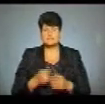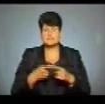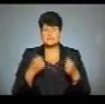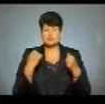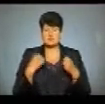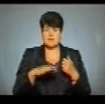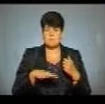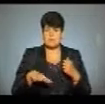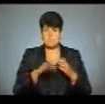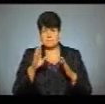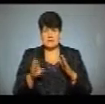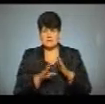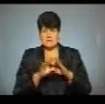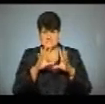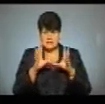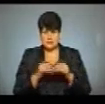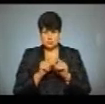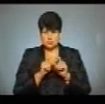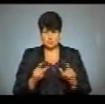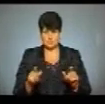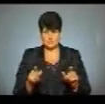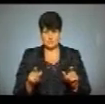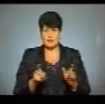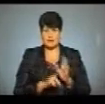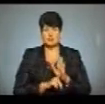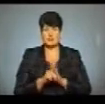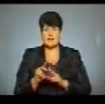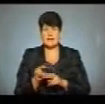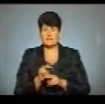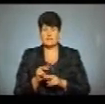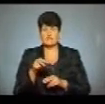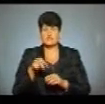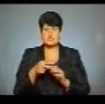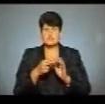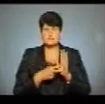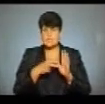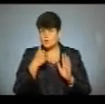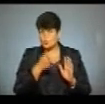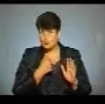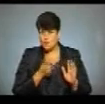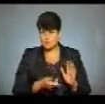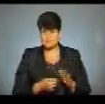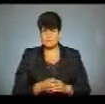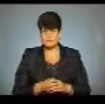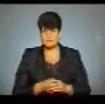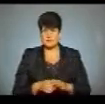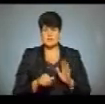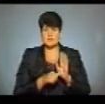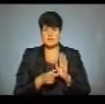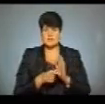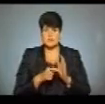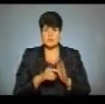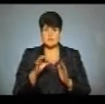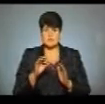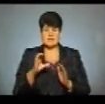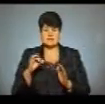спортивний майданчик Підволочиської загальноосвітньої школи, який почали ремонтувати у 2017 році. Шестикласник Остап